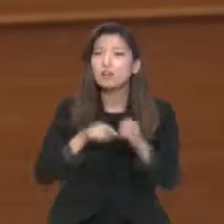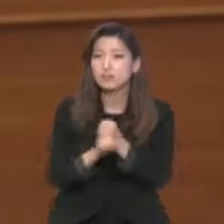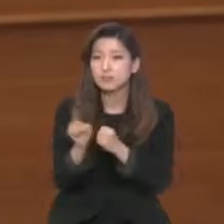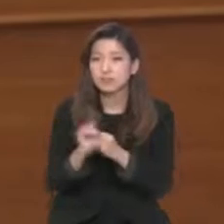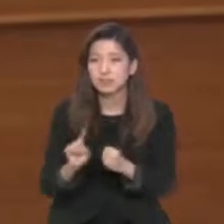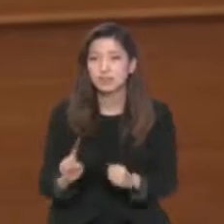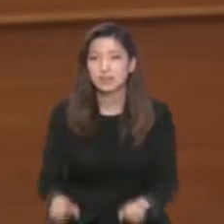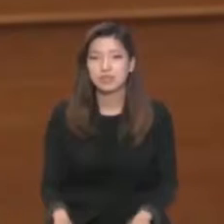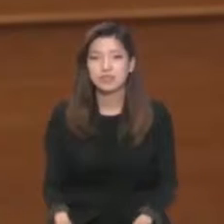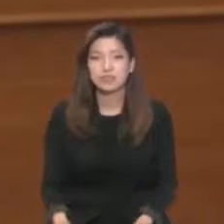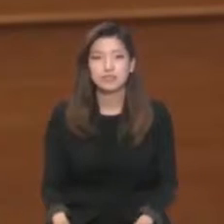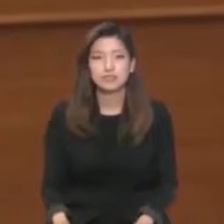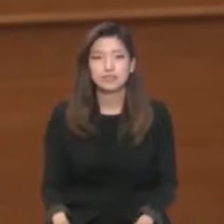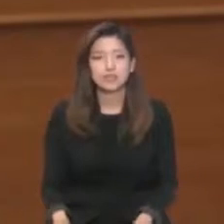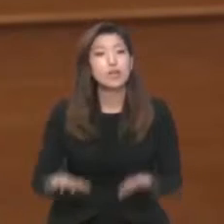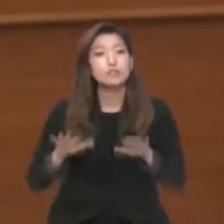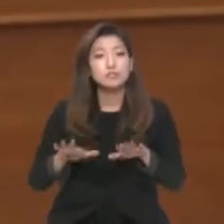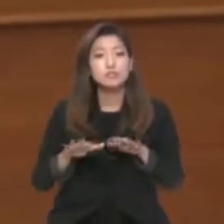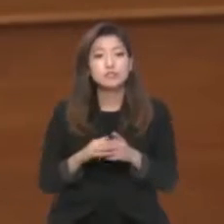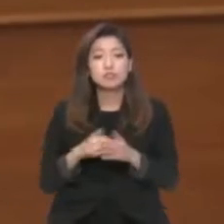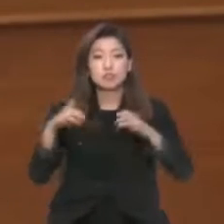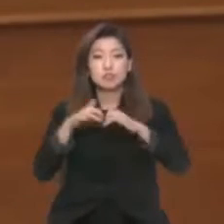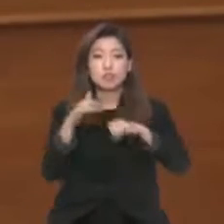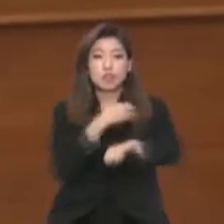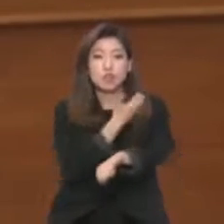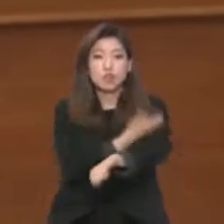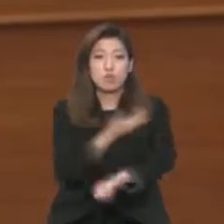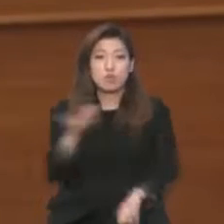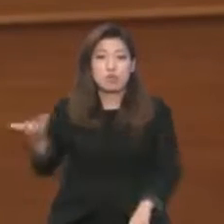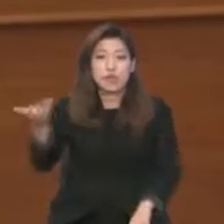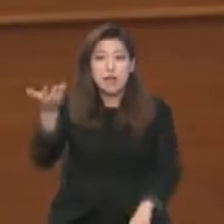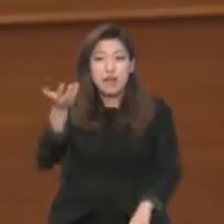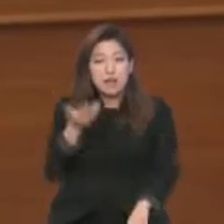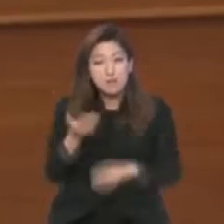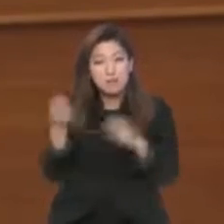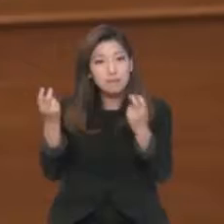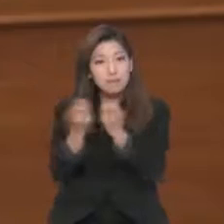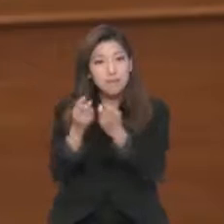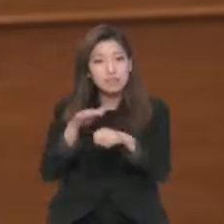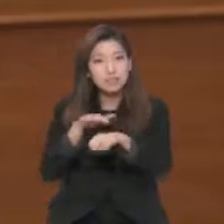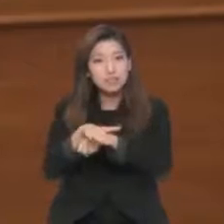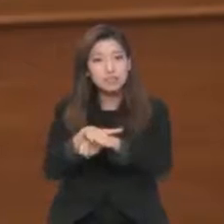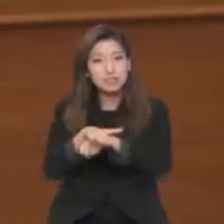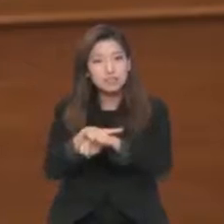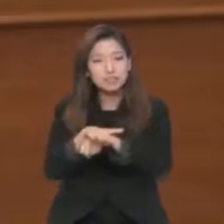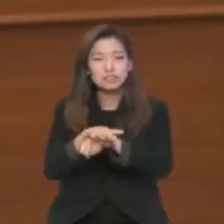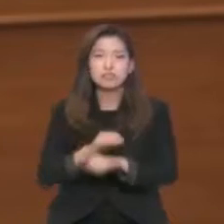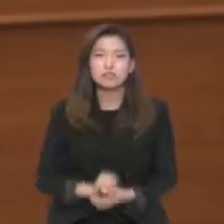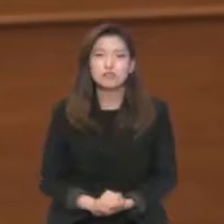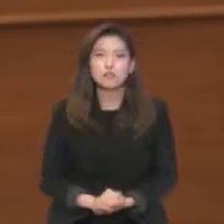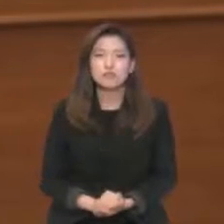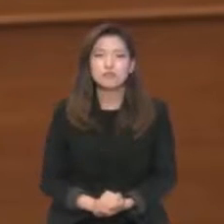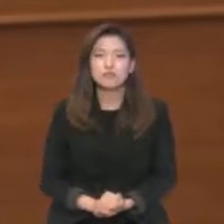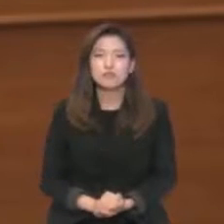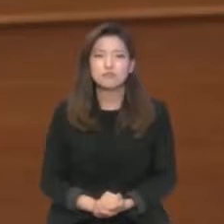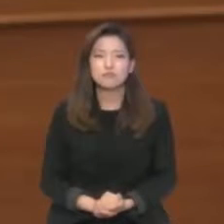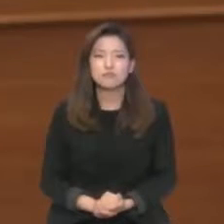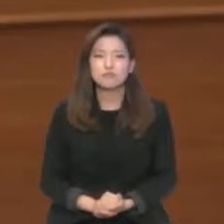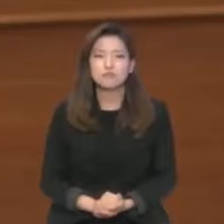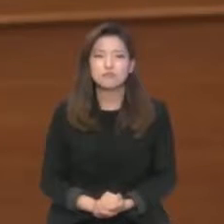그 방식의 전작권 전환은 뭐 사실 그 양국이 쉽게 말하면